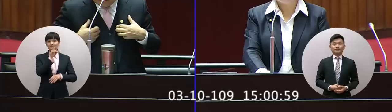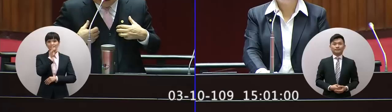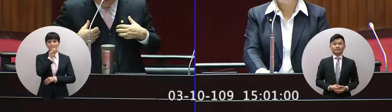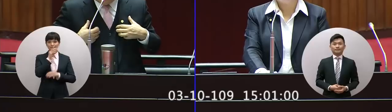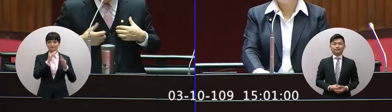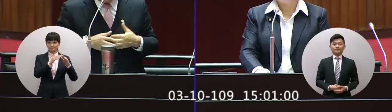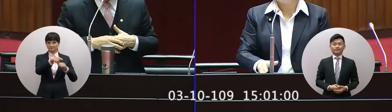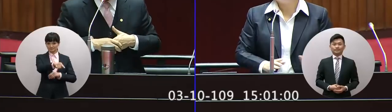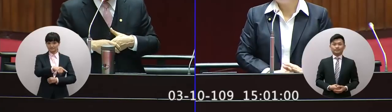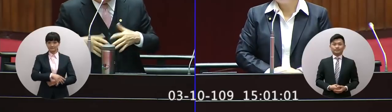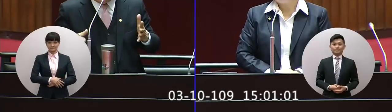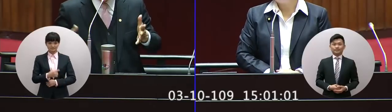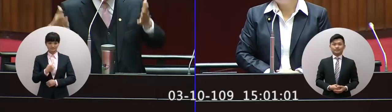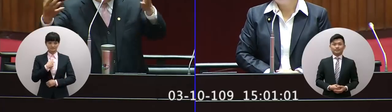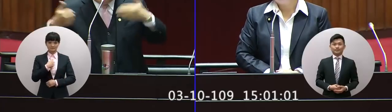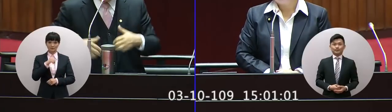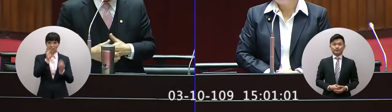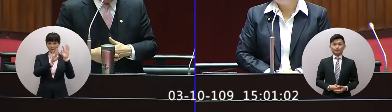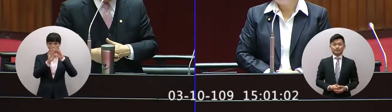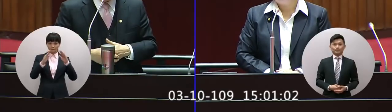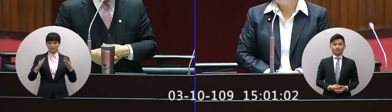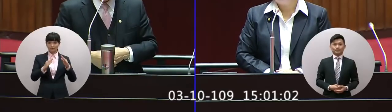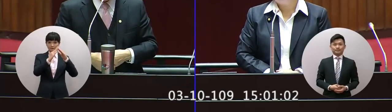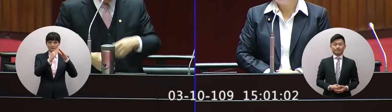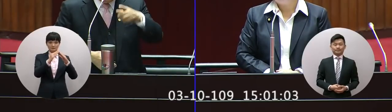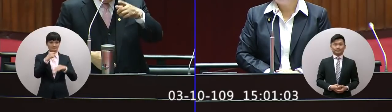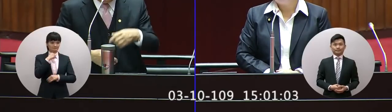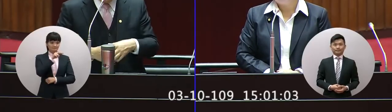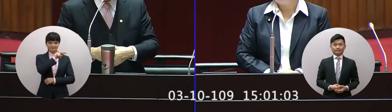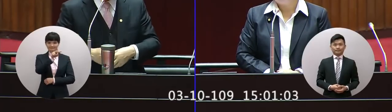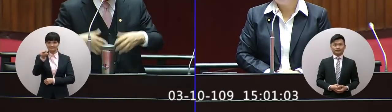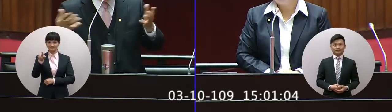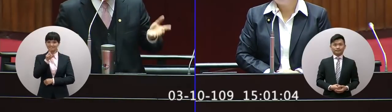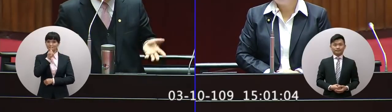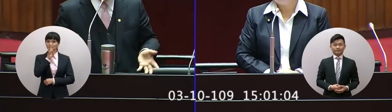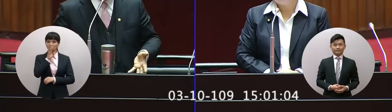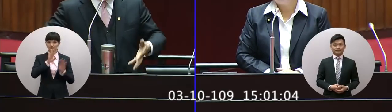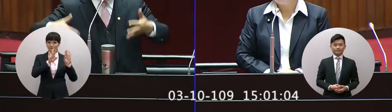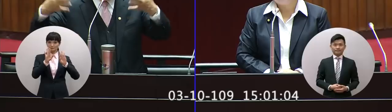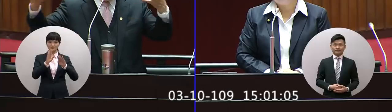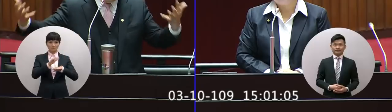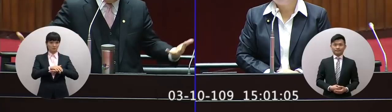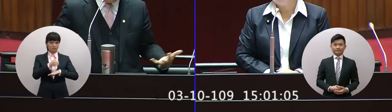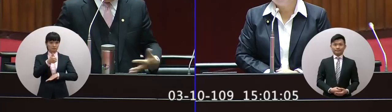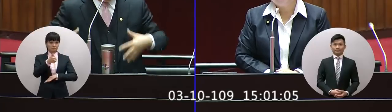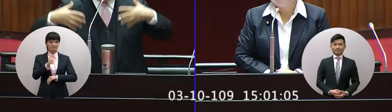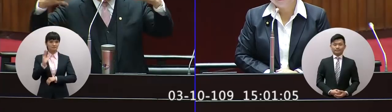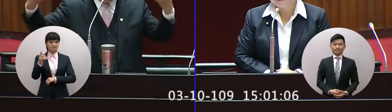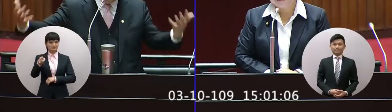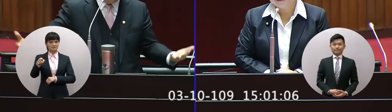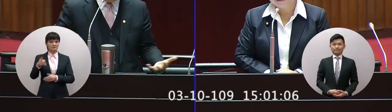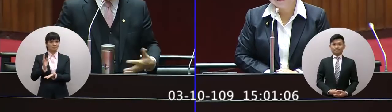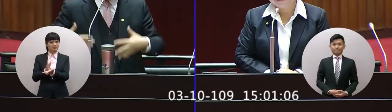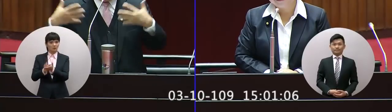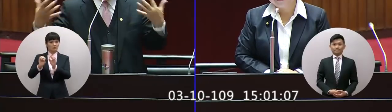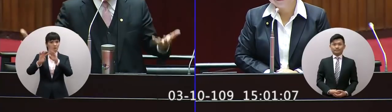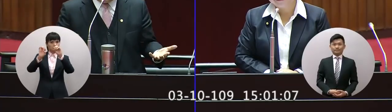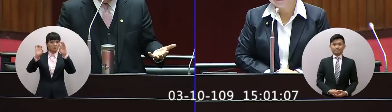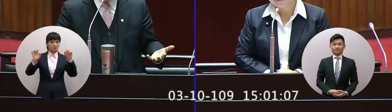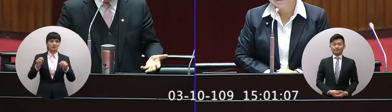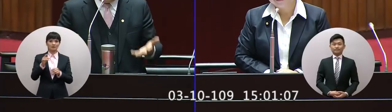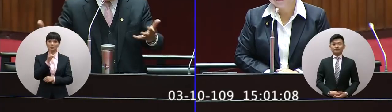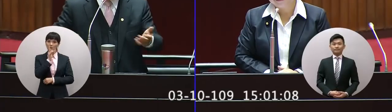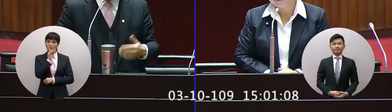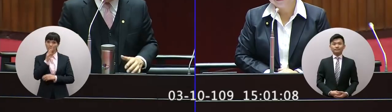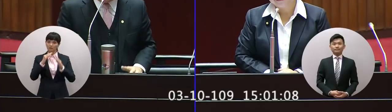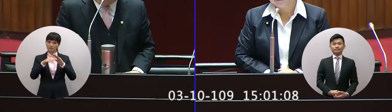我整个看着台中实在很棒。但是委员一直宣传台中会会癌啊，会空屋